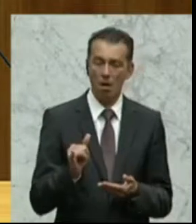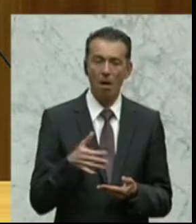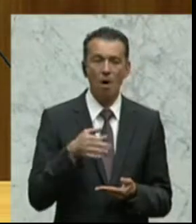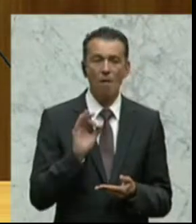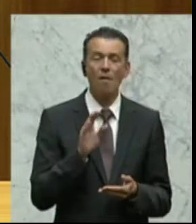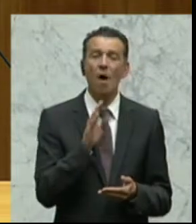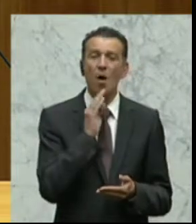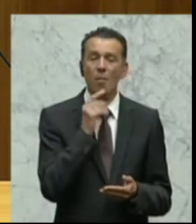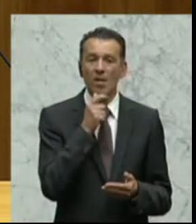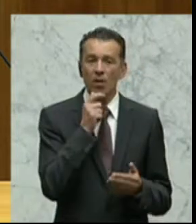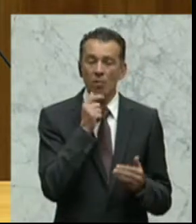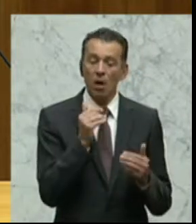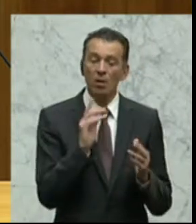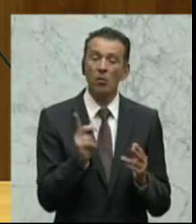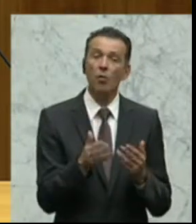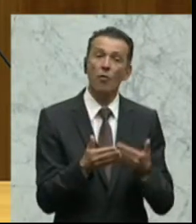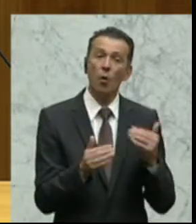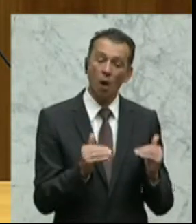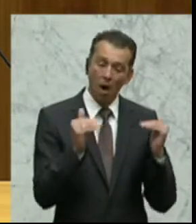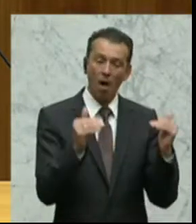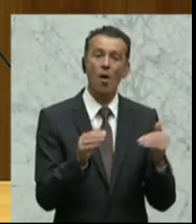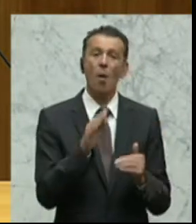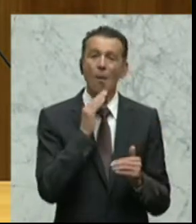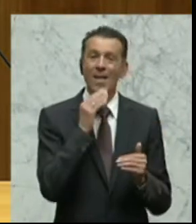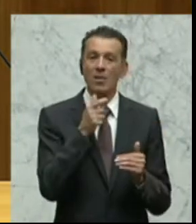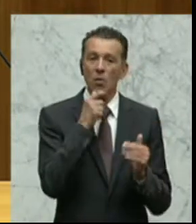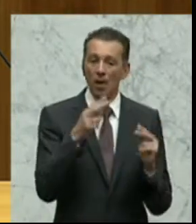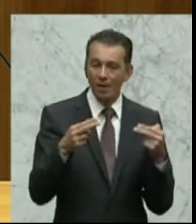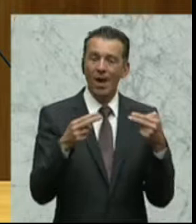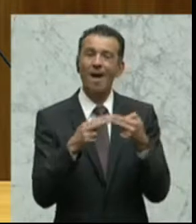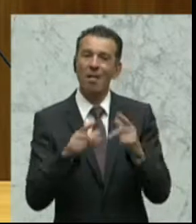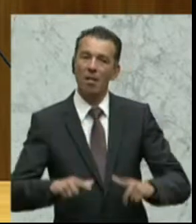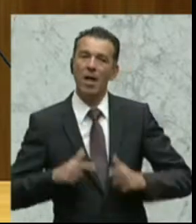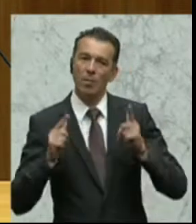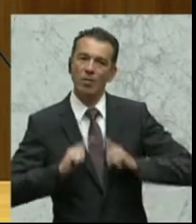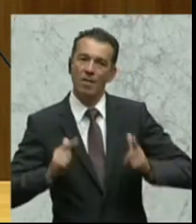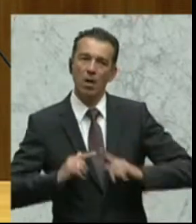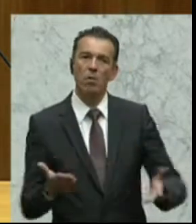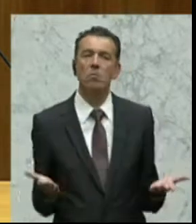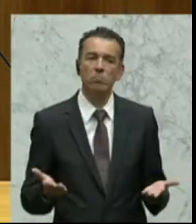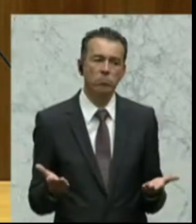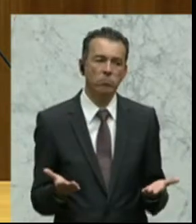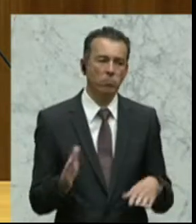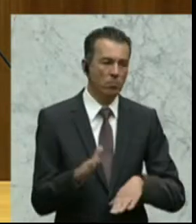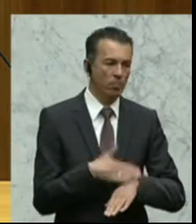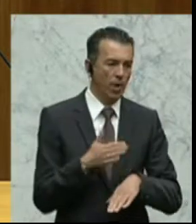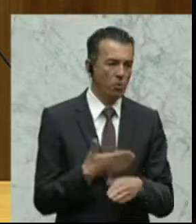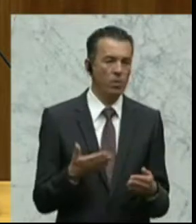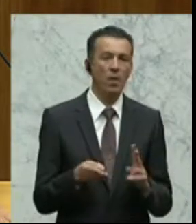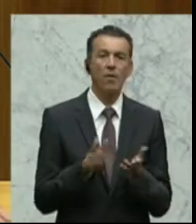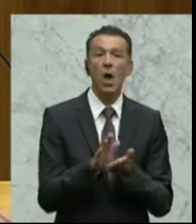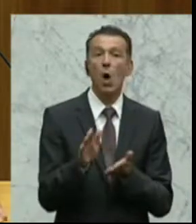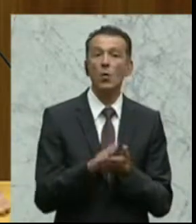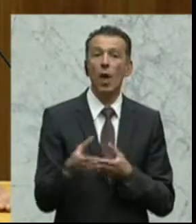angehoben. Es gehört das Pensionsalter an die Lebenserwartung gekoppelt. Das sind Beispiele, wie man die Ausgaben einbremsen kann.